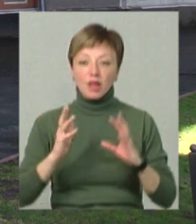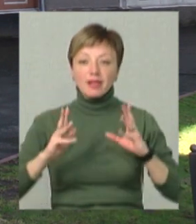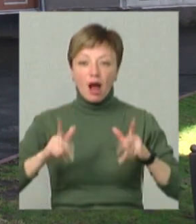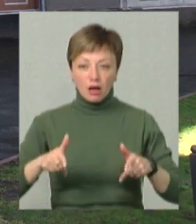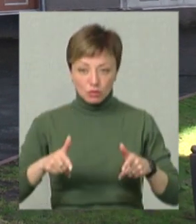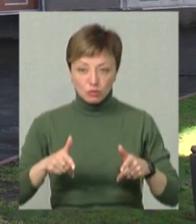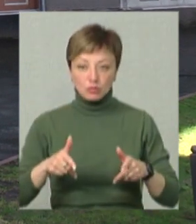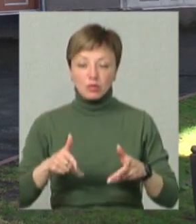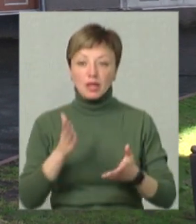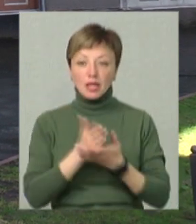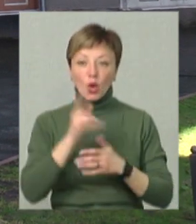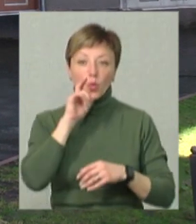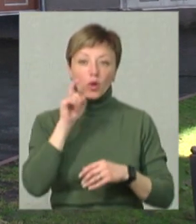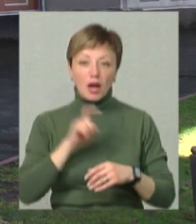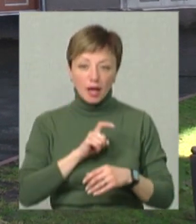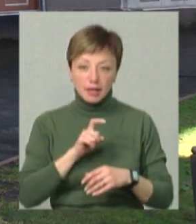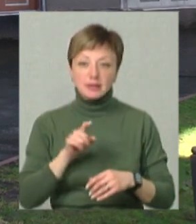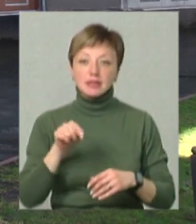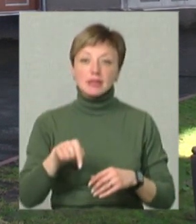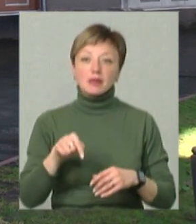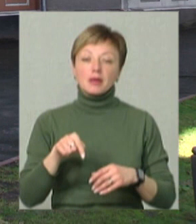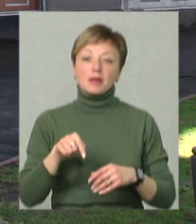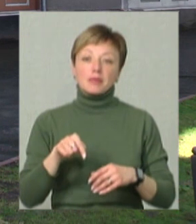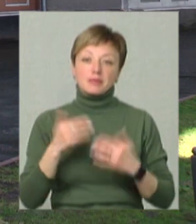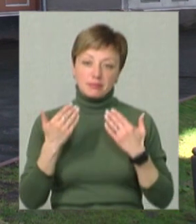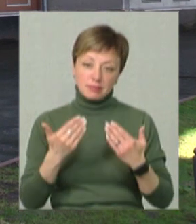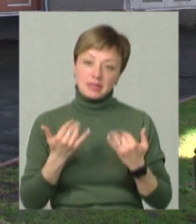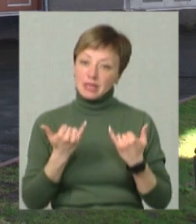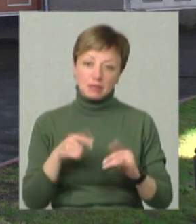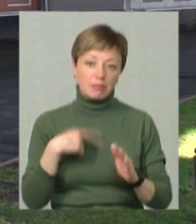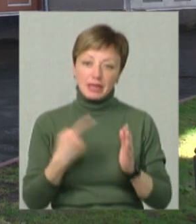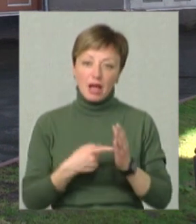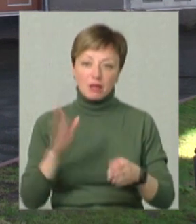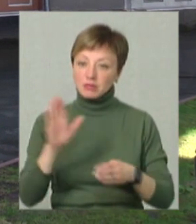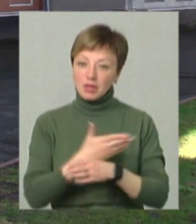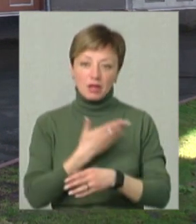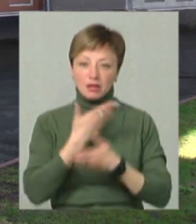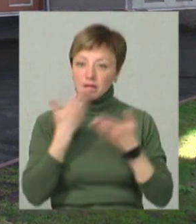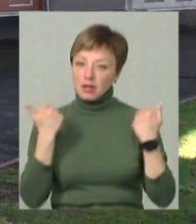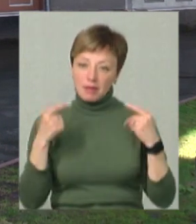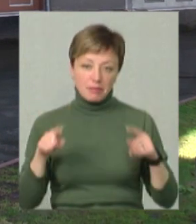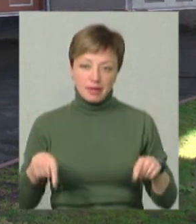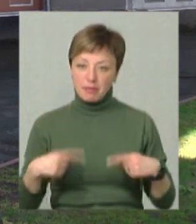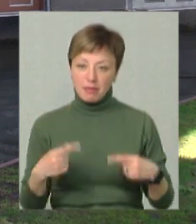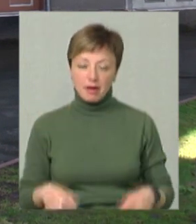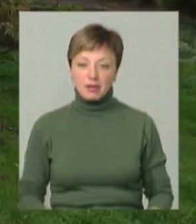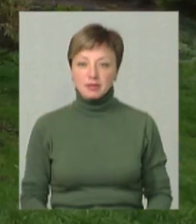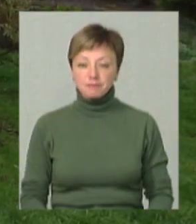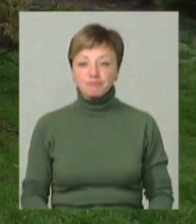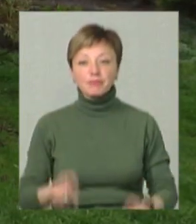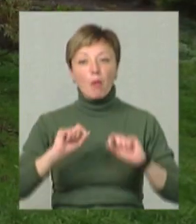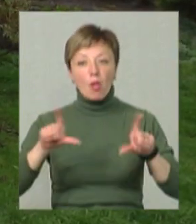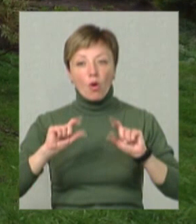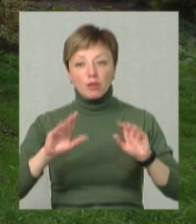Харківському тракторному, власне, є українським, і тому наразі питання про його демонтаж не піднімається.